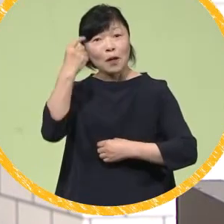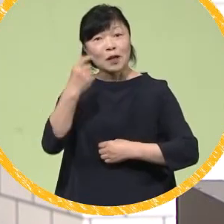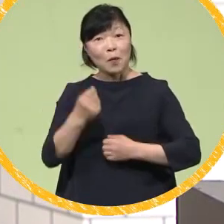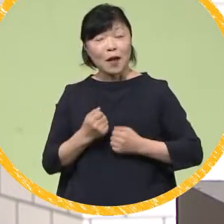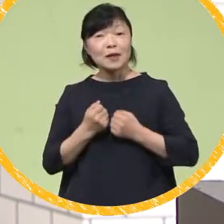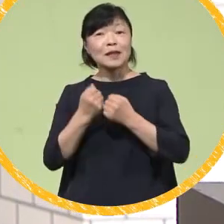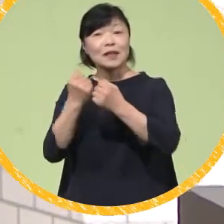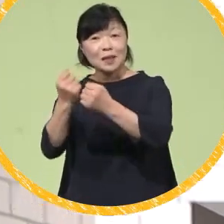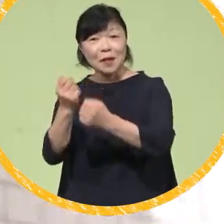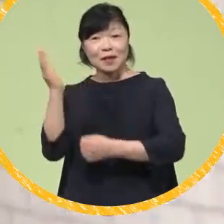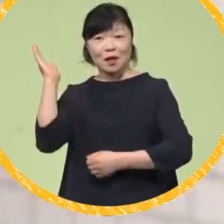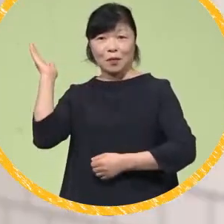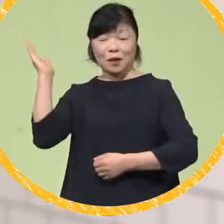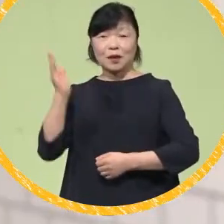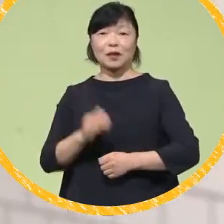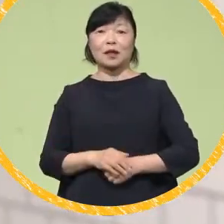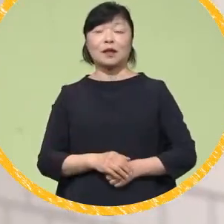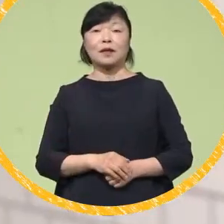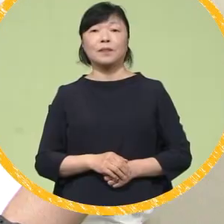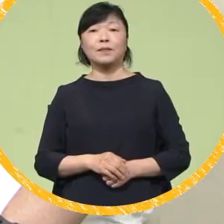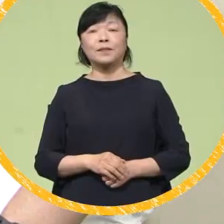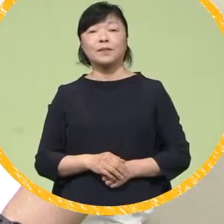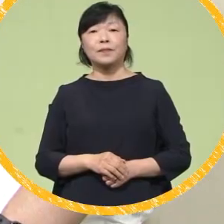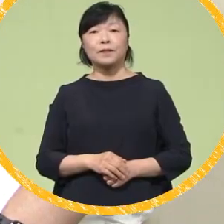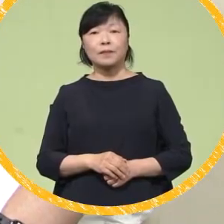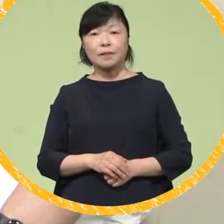ましたのでどうぞご覧ください。